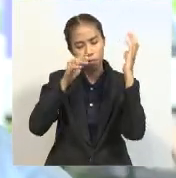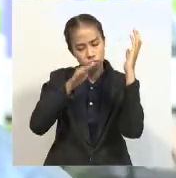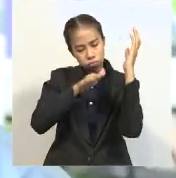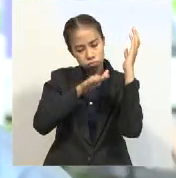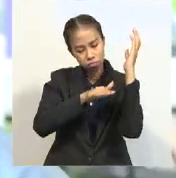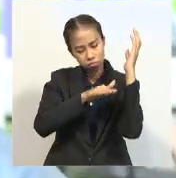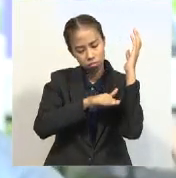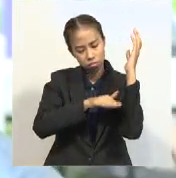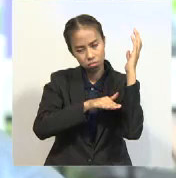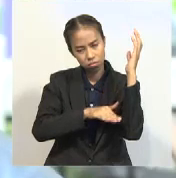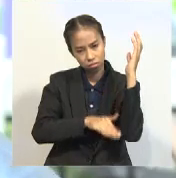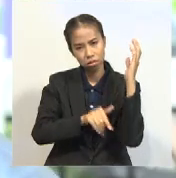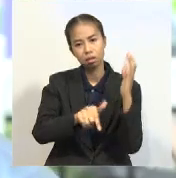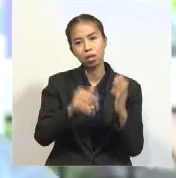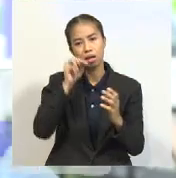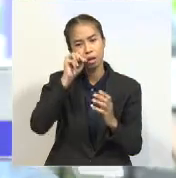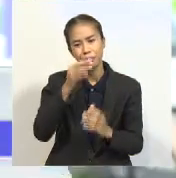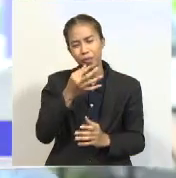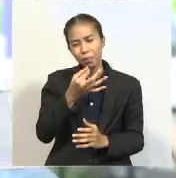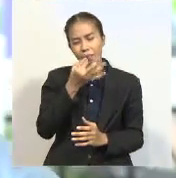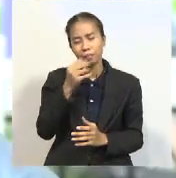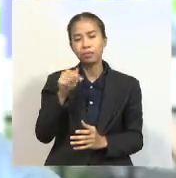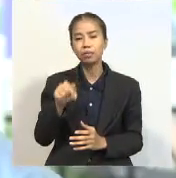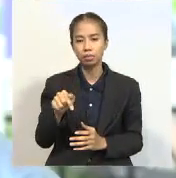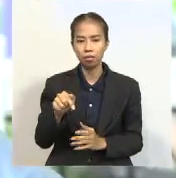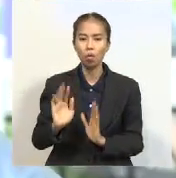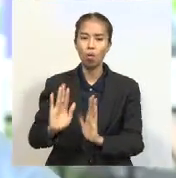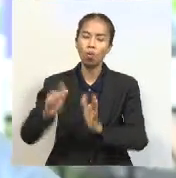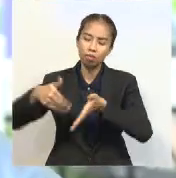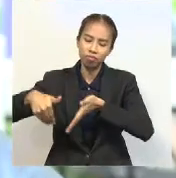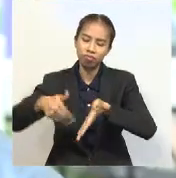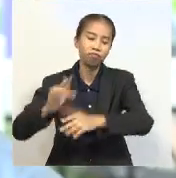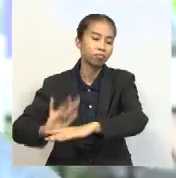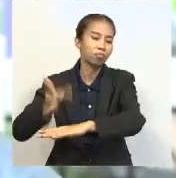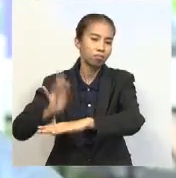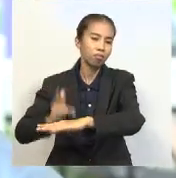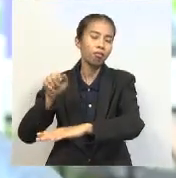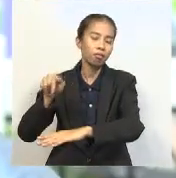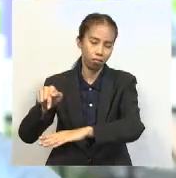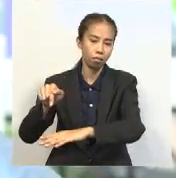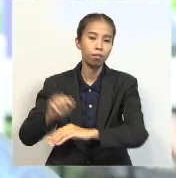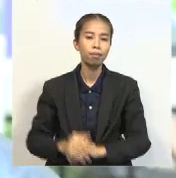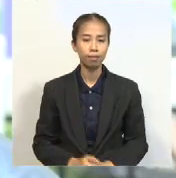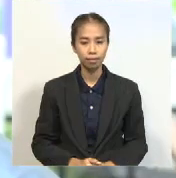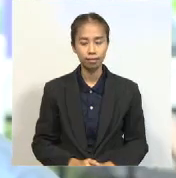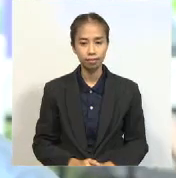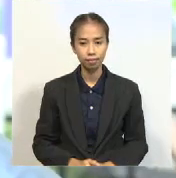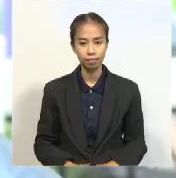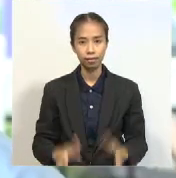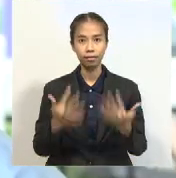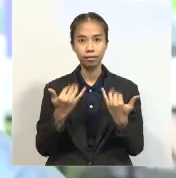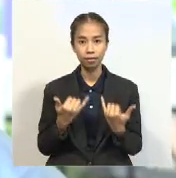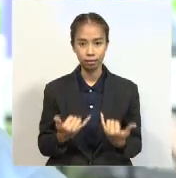ลงเมื่อไรเนี่ยความเค็มมันก็จะขึ้นมาตามลักษณะของลำน้ำด้วยตัวมันเองอยู่แล้วซึ่งณปั